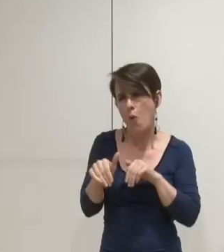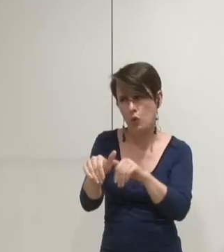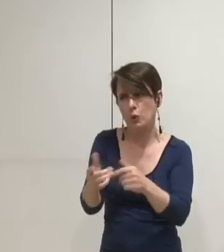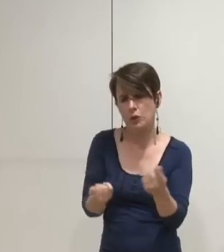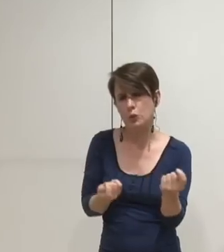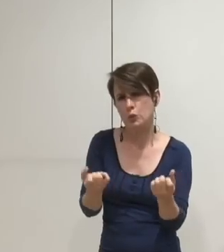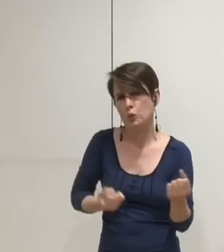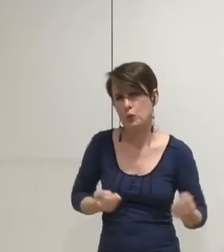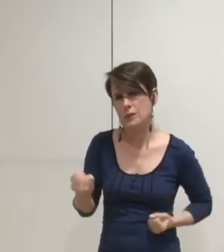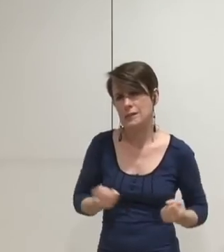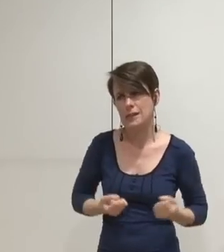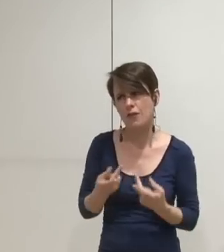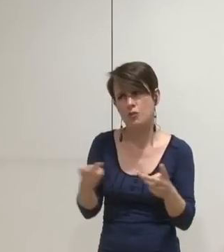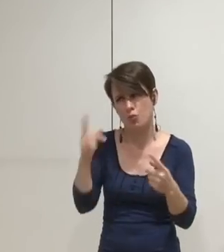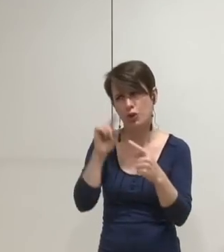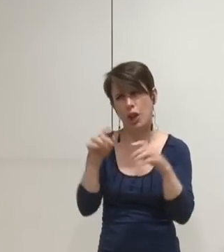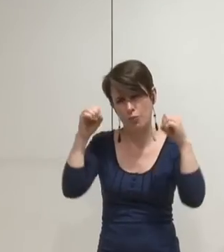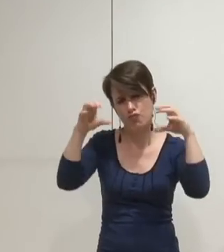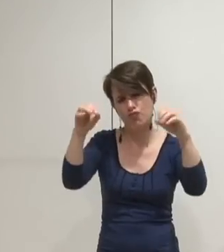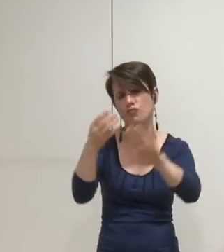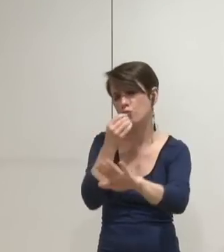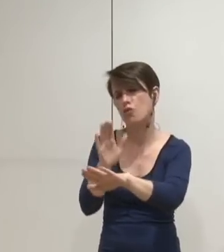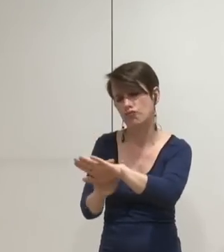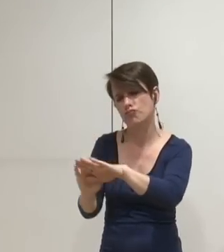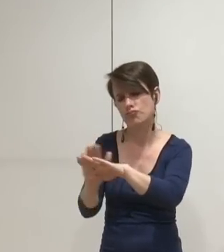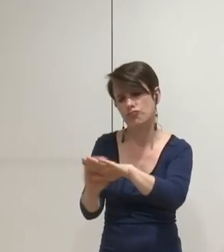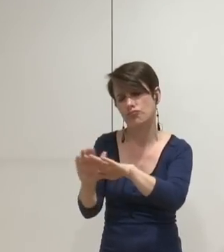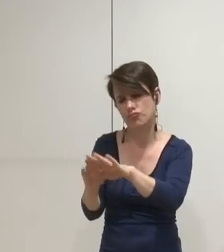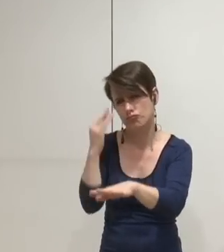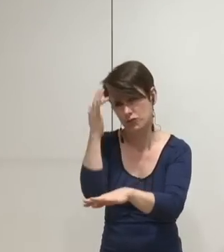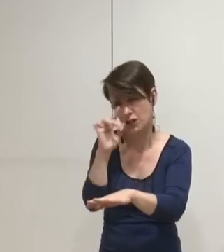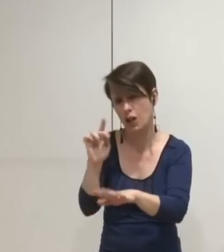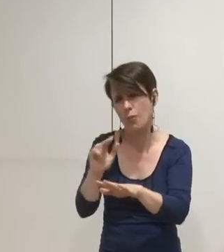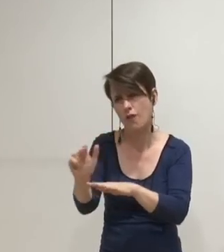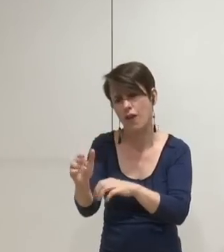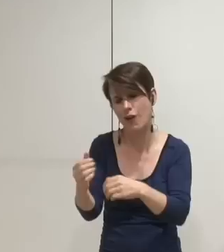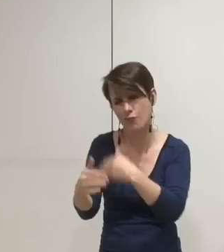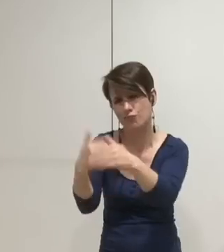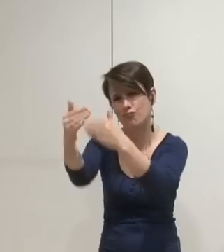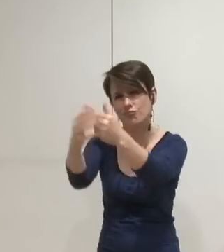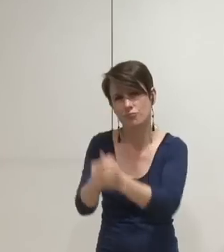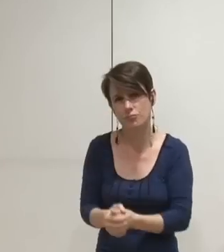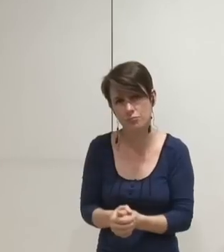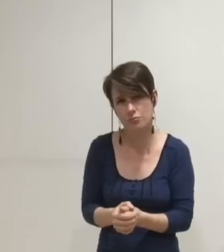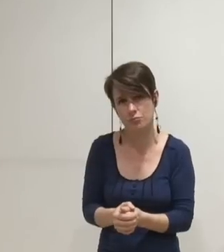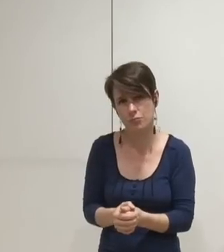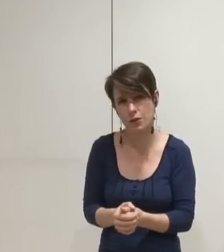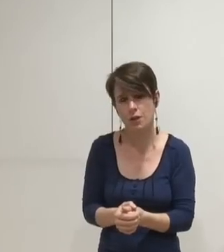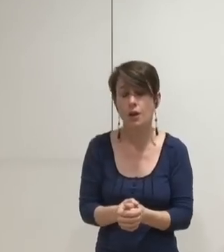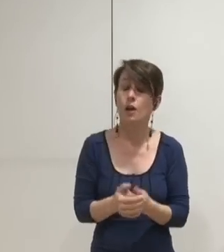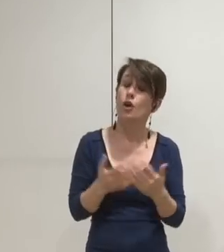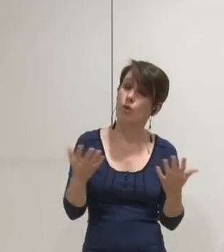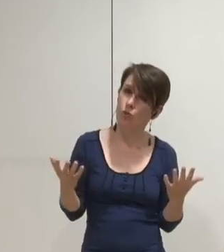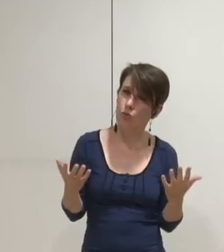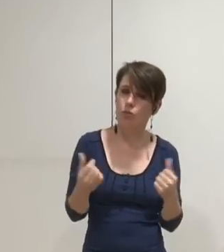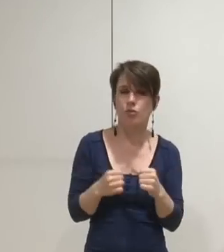public cette activité et donc d'en bénéficier rapidement il faut donc nous arrêter sur la note de